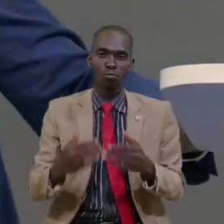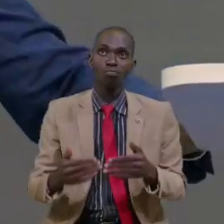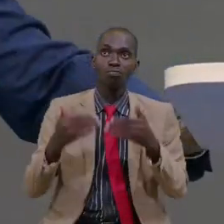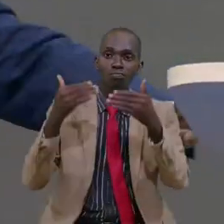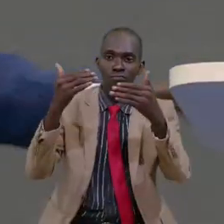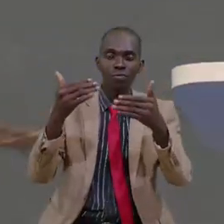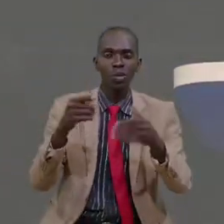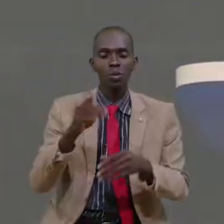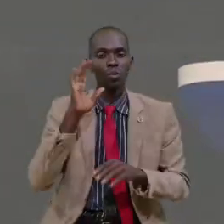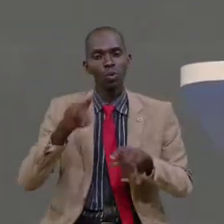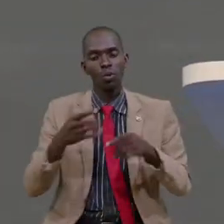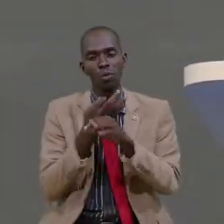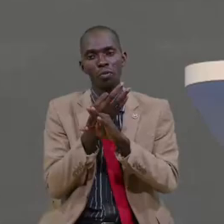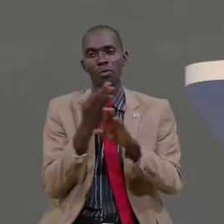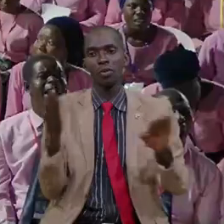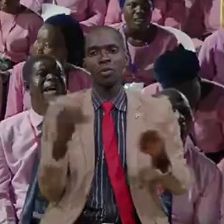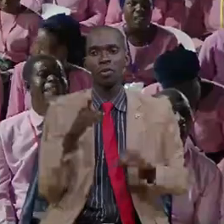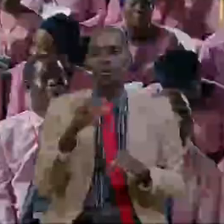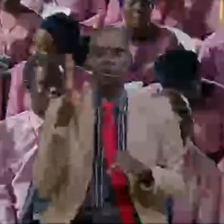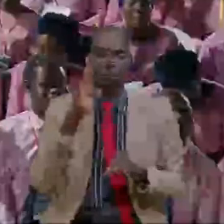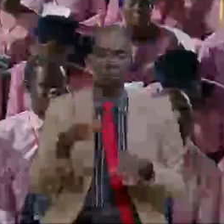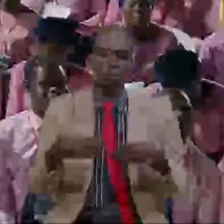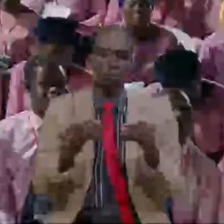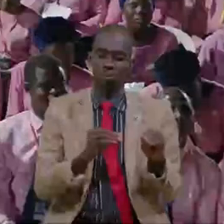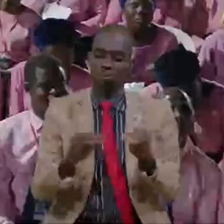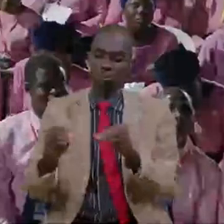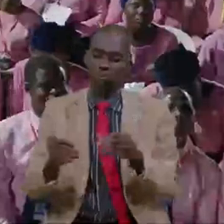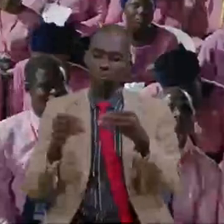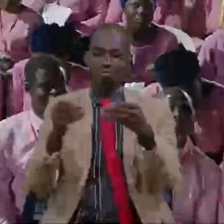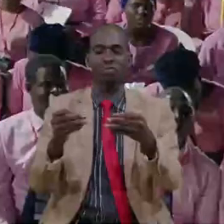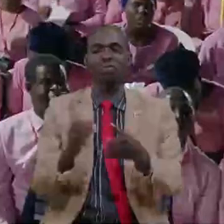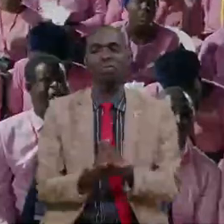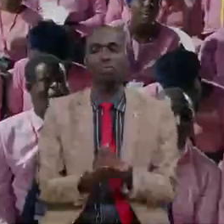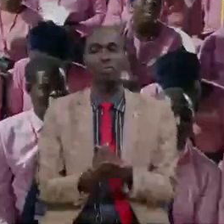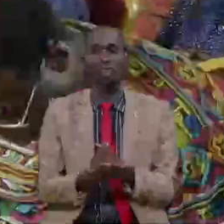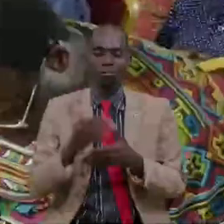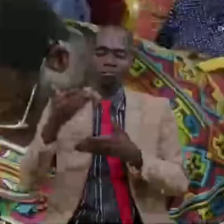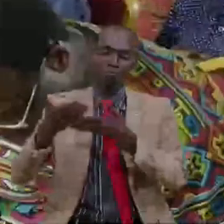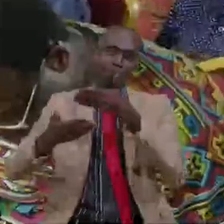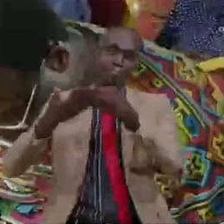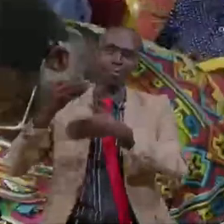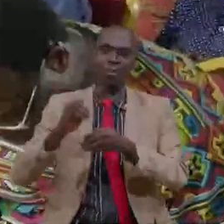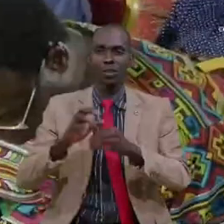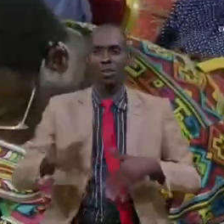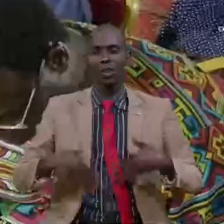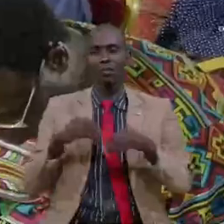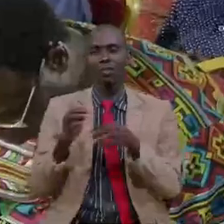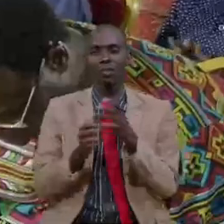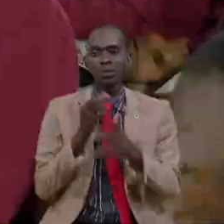loin, tu iras libre et tu vas marcher de l'avant. Le progrès dans ta